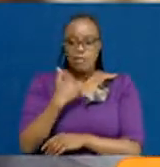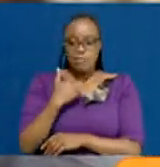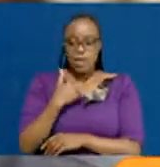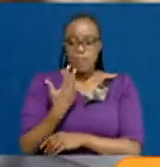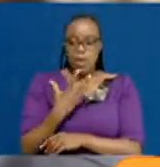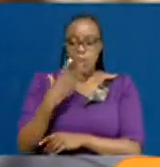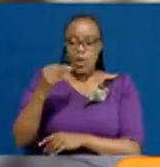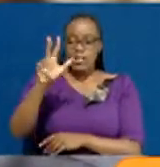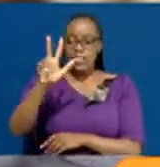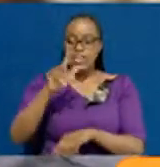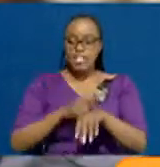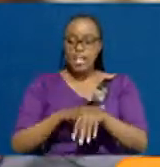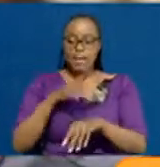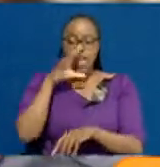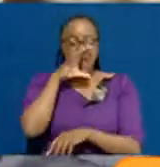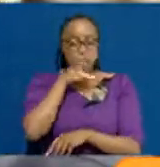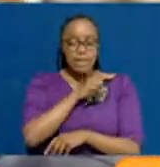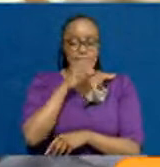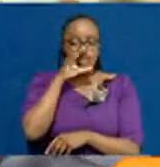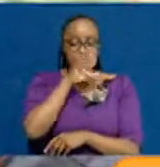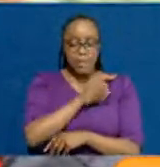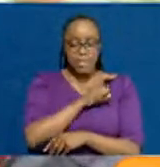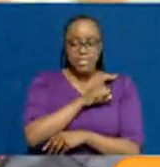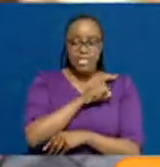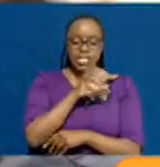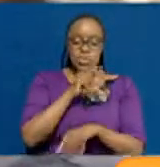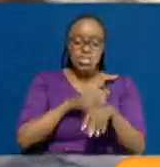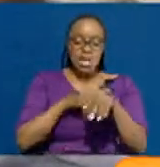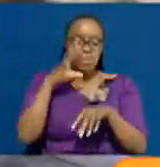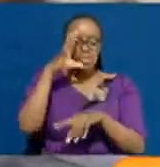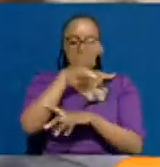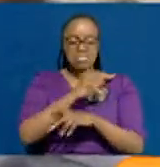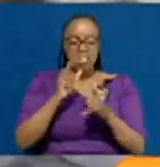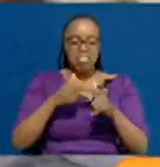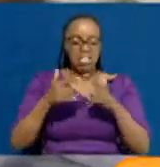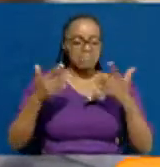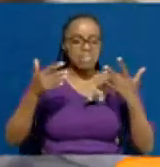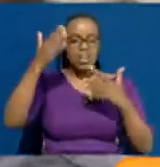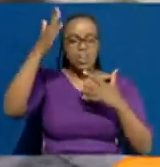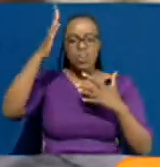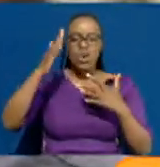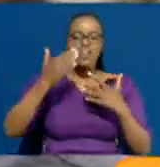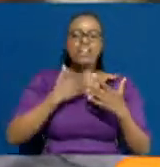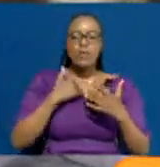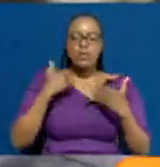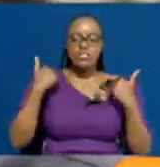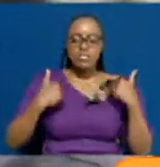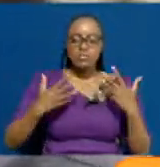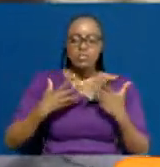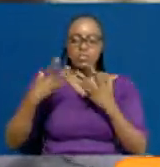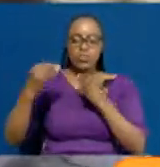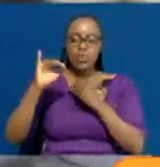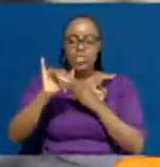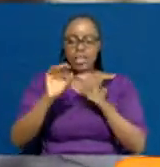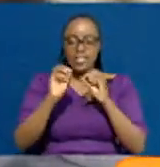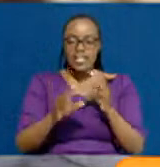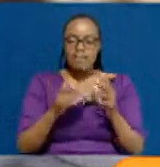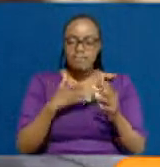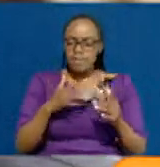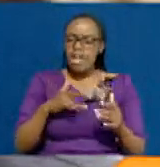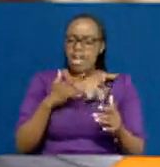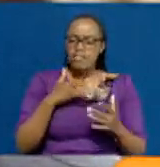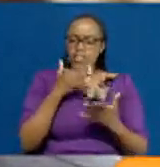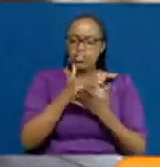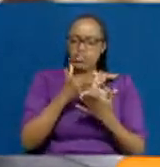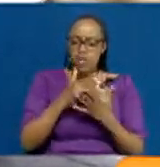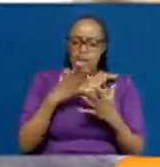3 nikikosa. Sasa vile nikakosa nikashindwa, kwani Mungu hataki nichanjwe? Na nilikuwa nimesikia ripoti